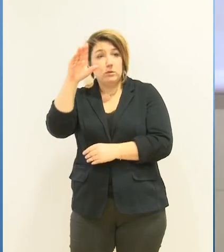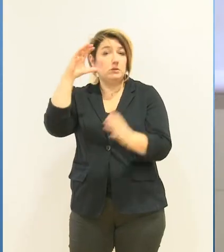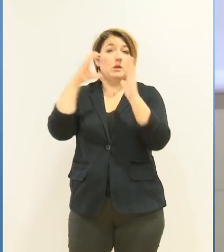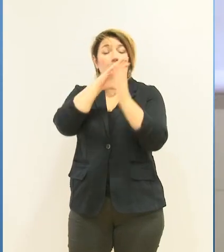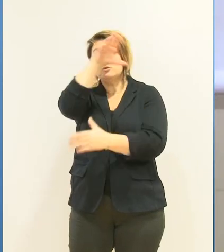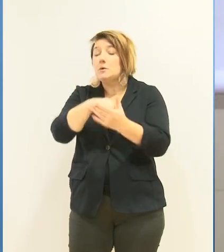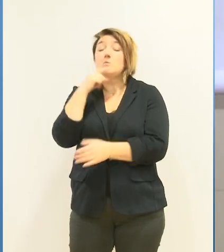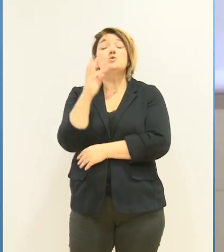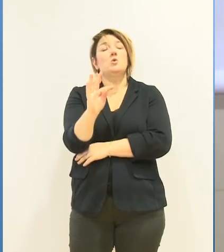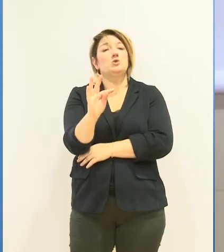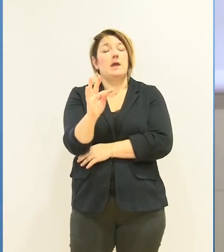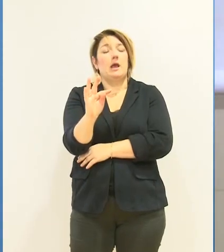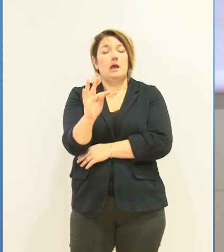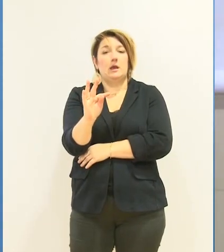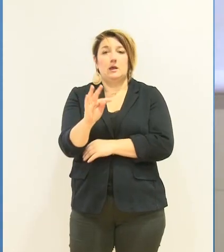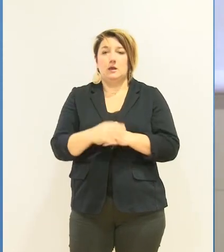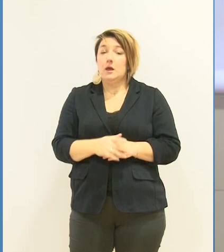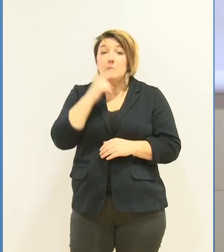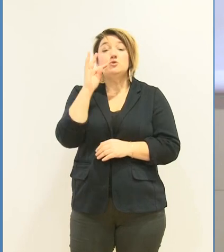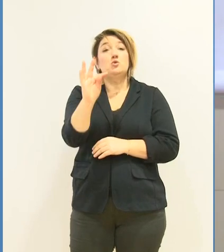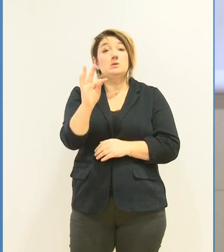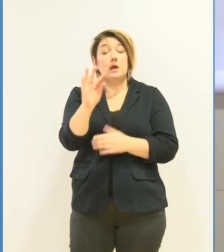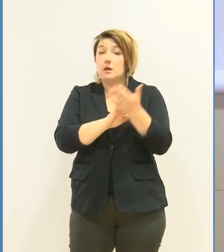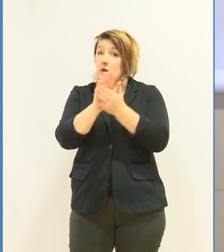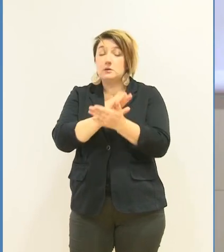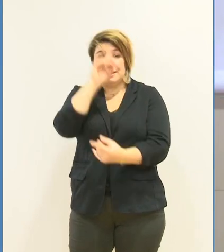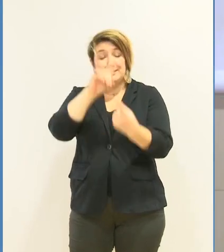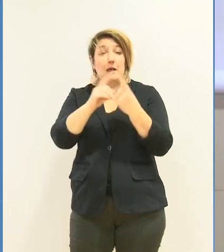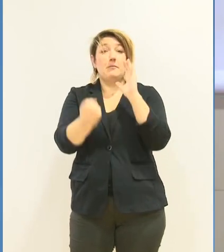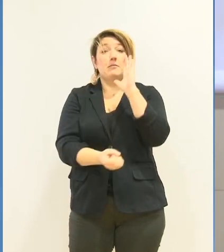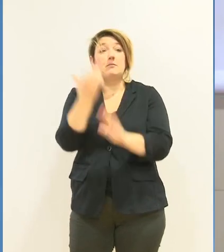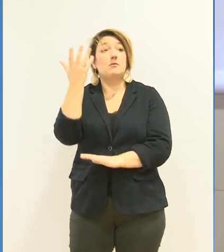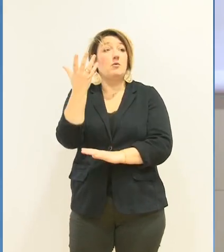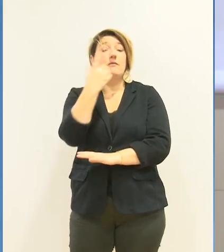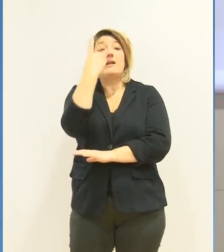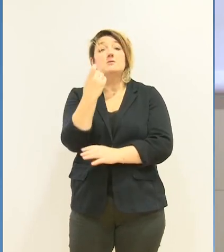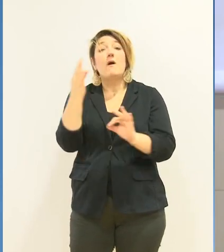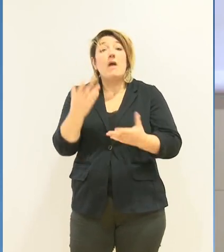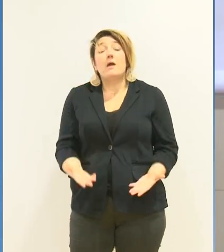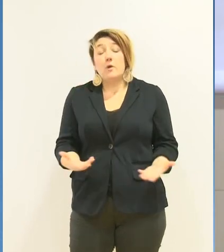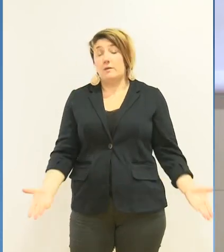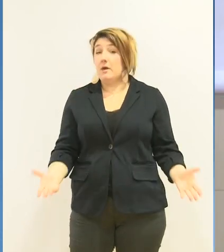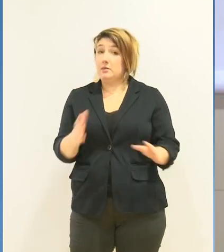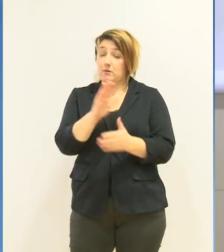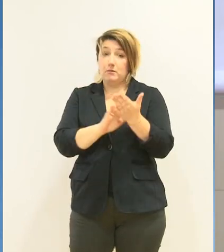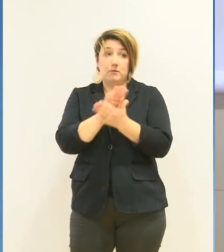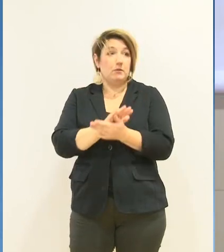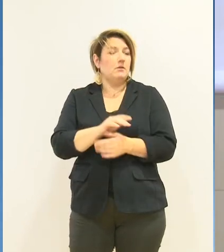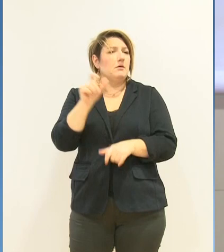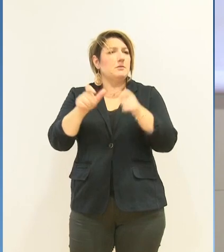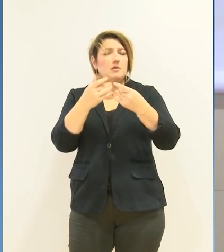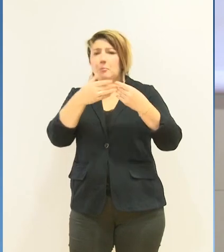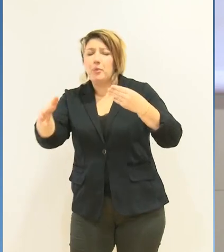17 à risque du cher trois crs reste la question d'actu elles sont entrés chez les habitants du 6 rue j'avais y en avoir forcé la porte principale